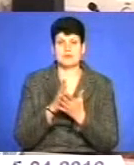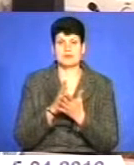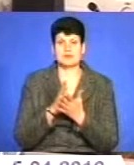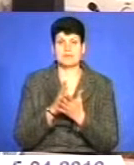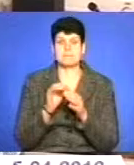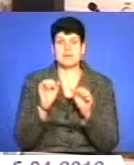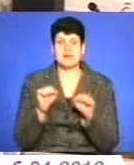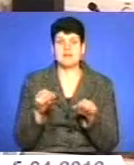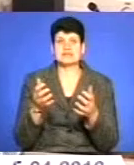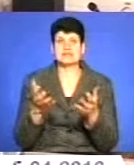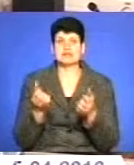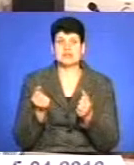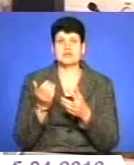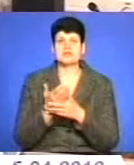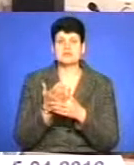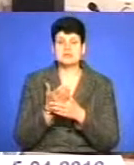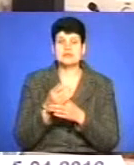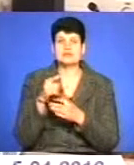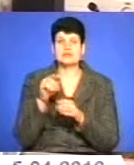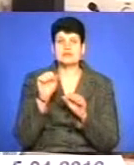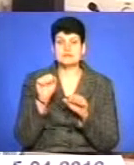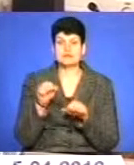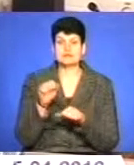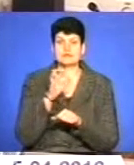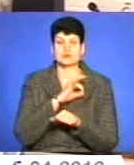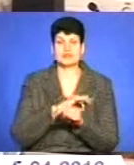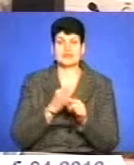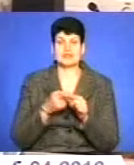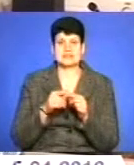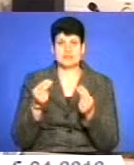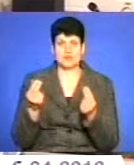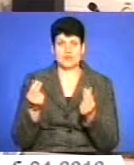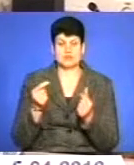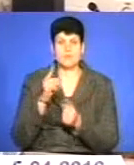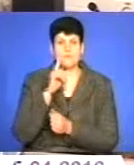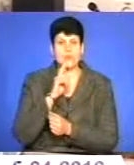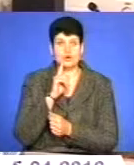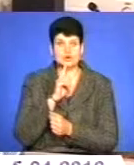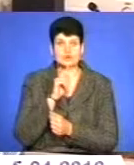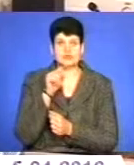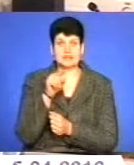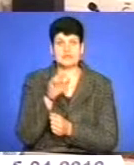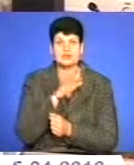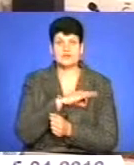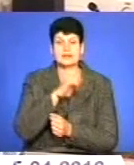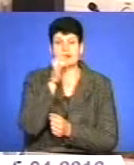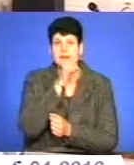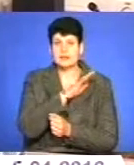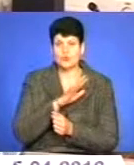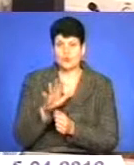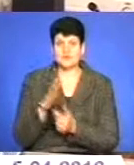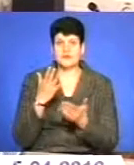одержання субсидії, то тоді вона зможе користуватися цими коштами. Поки що ними користуватися не можна. Якщо